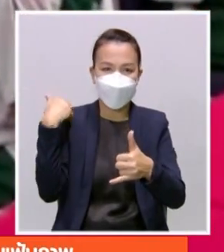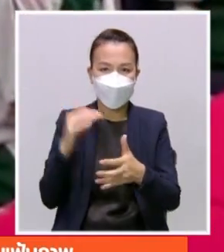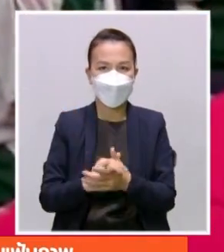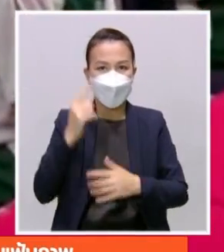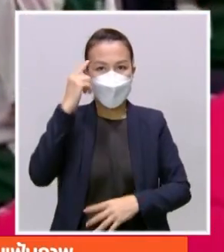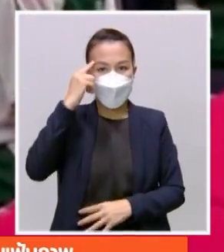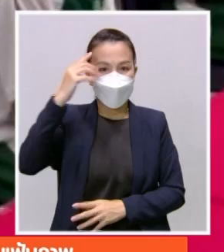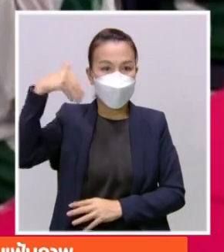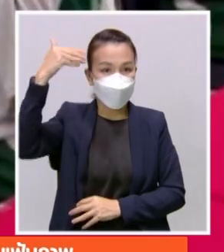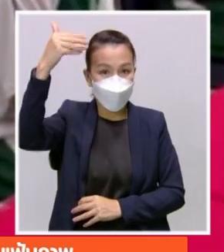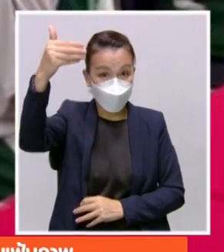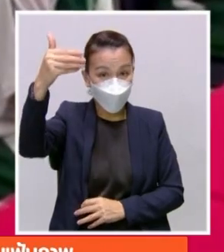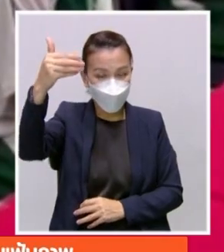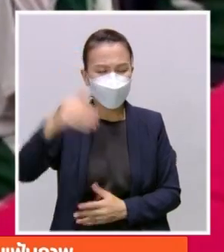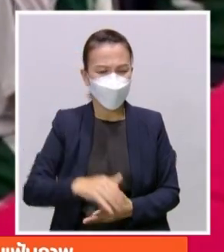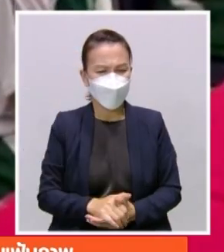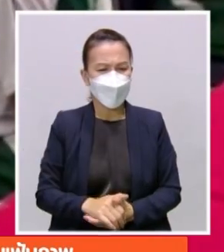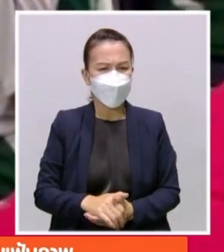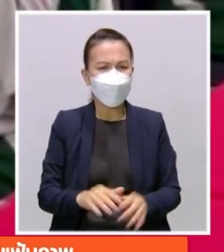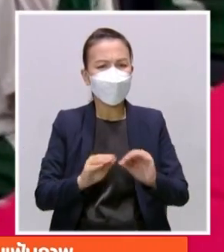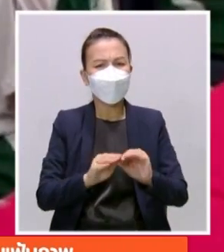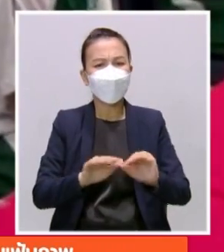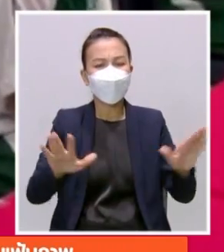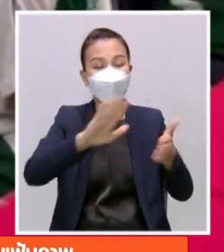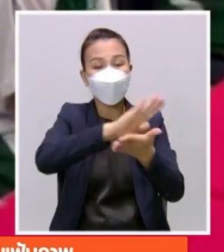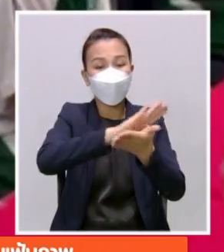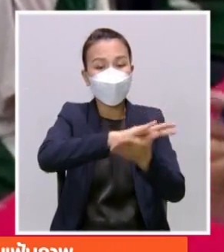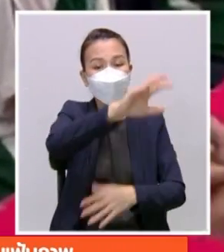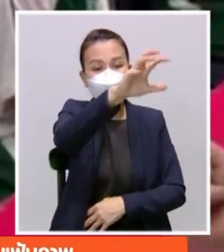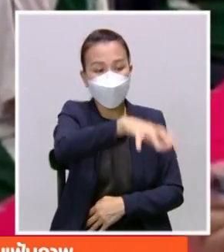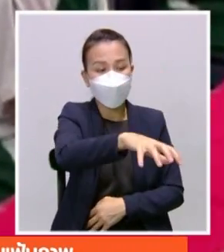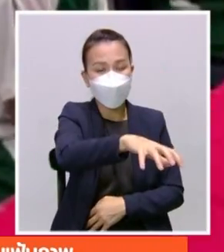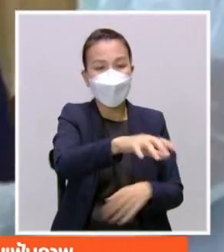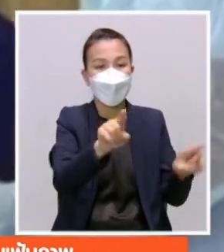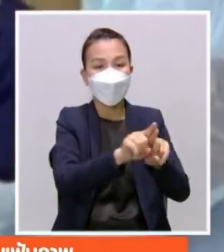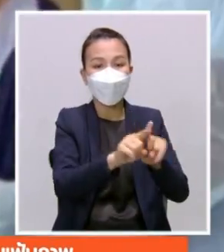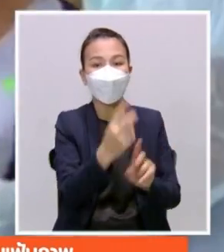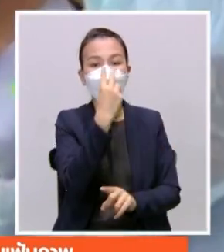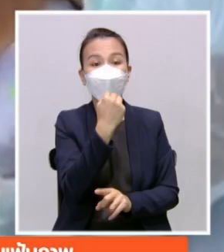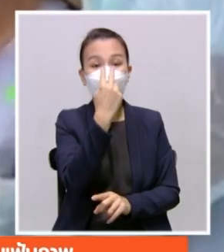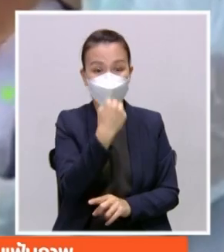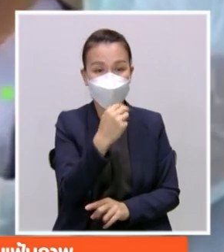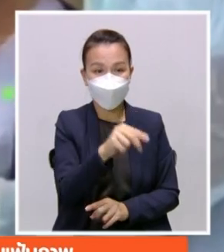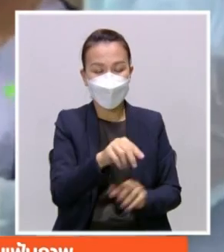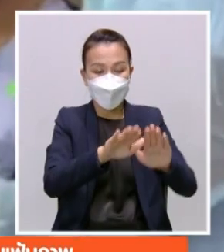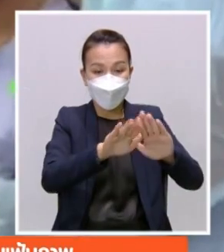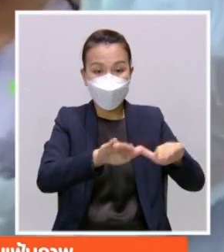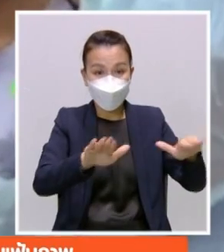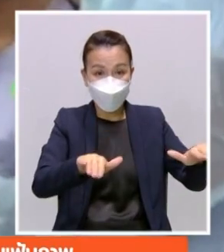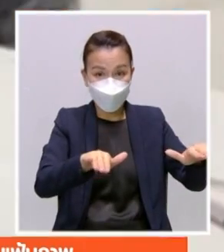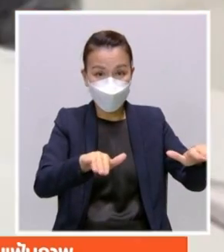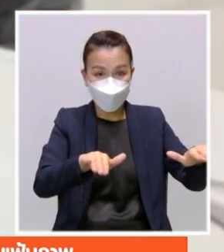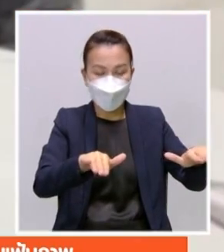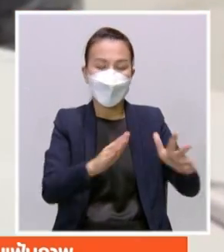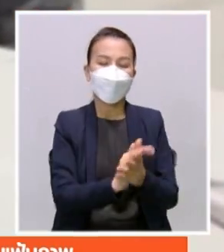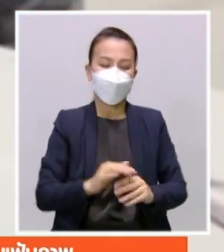ยในอนาคตนะคะเราคงหนีไม่พ้นการติดเชื้อในโรงเรียนที่เหมือนกับโรคหวัดทั่วไปโดยเฉพาะในเด็กเล็กเด็ก